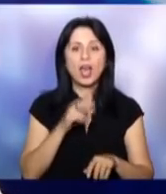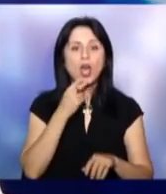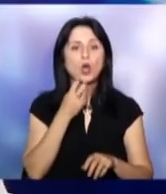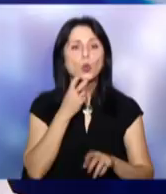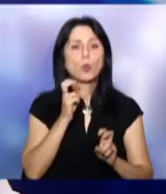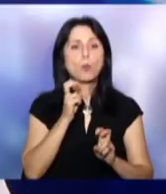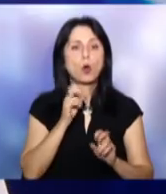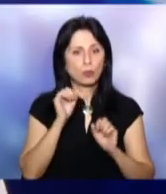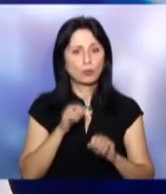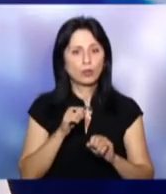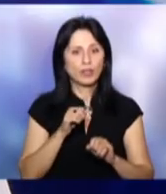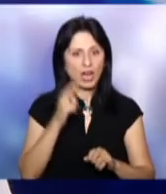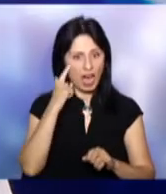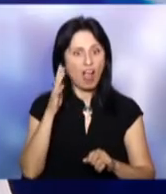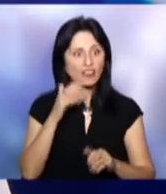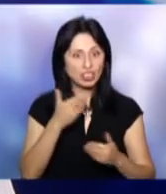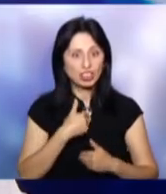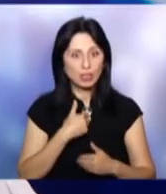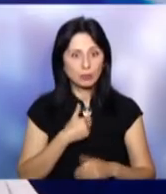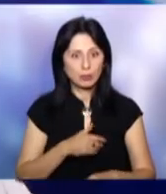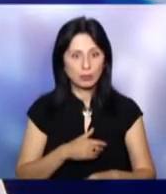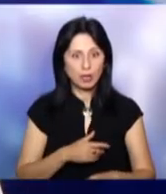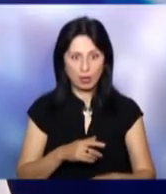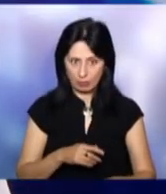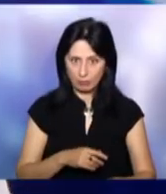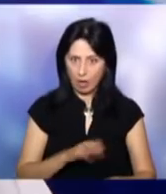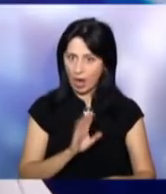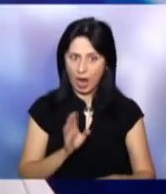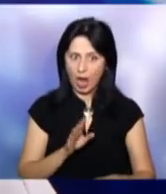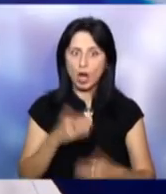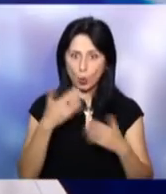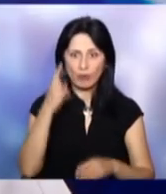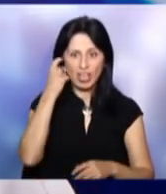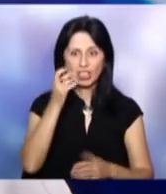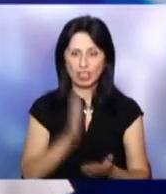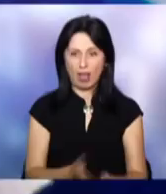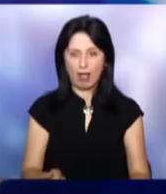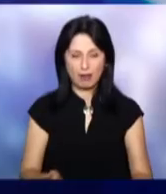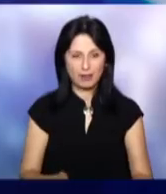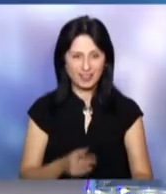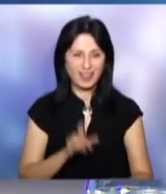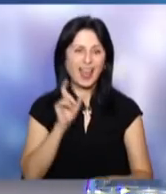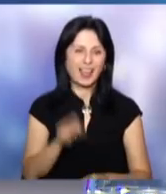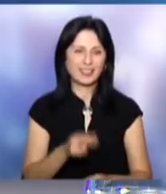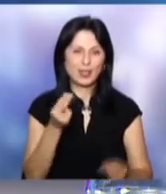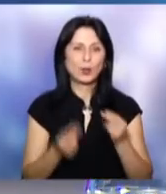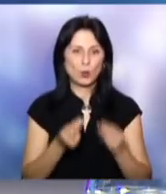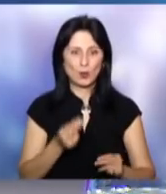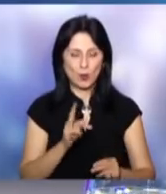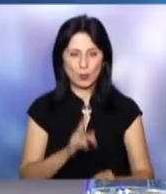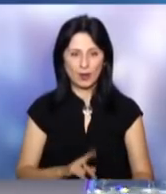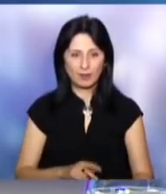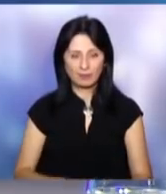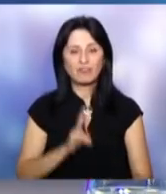მხსნელია სამყაროსი და გავგიჟდები, რომ მეკითხებიან და რა თქმა უნდა არა, შენ ხომ უკვე გიჟი ხარ, ვეუბნები და მეც ხომ უკვე გიჟია.